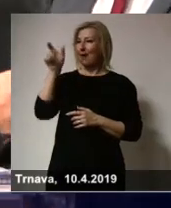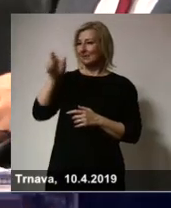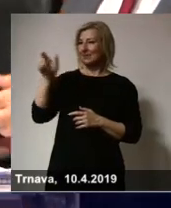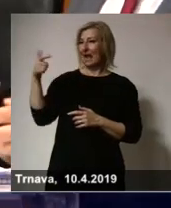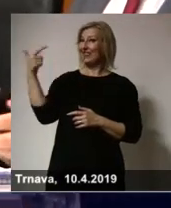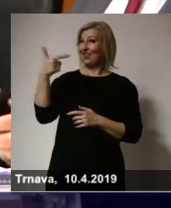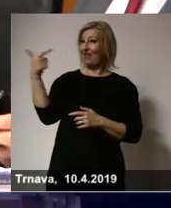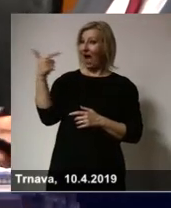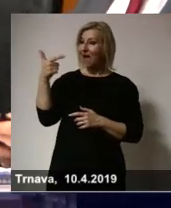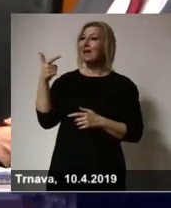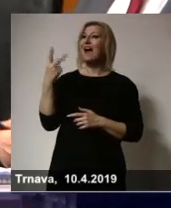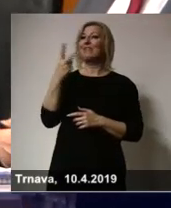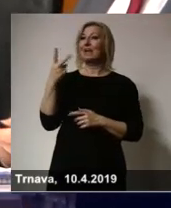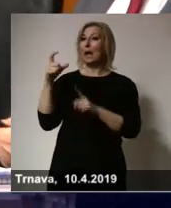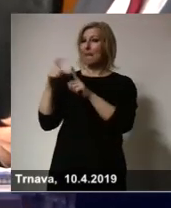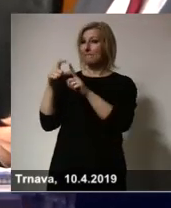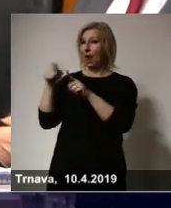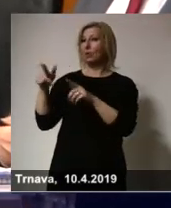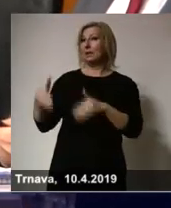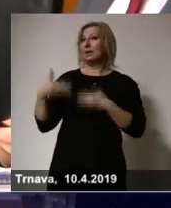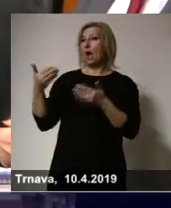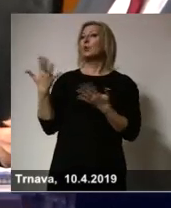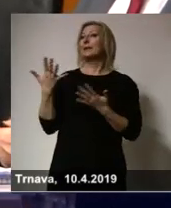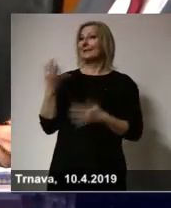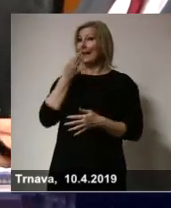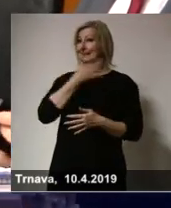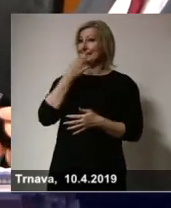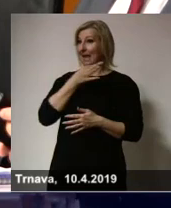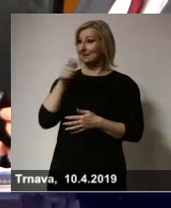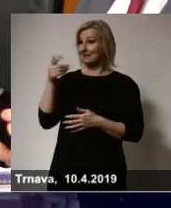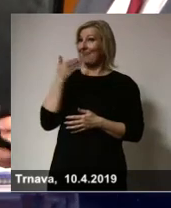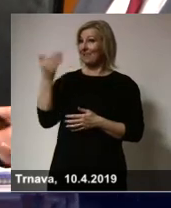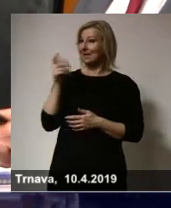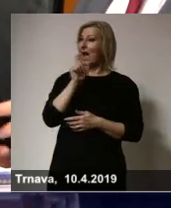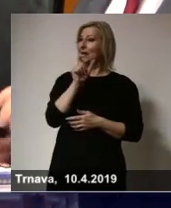zo Senice. Takže a dúfam, že tento symbol